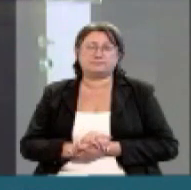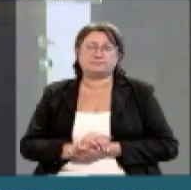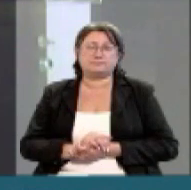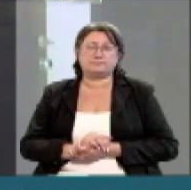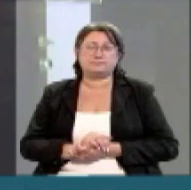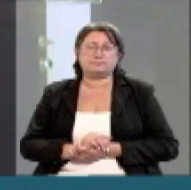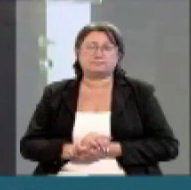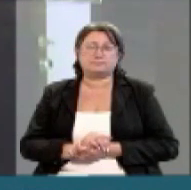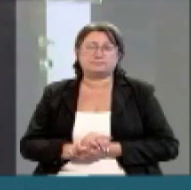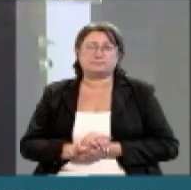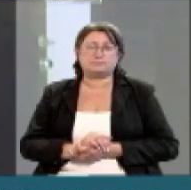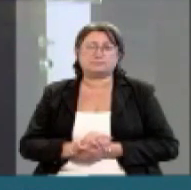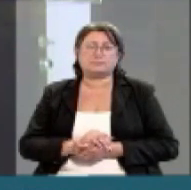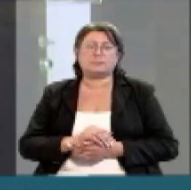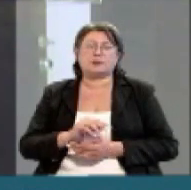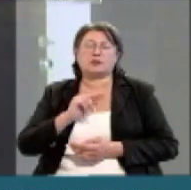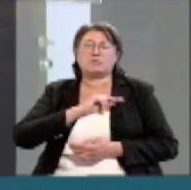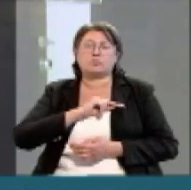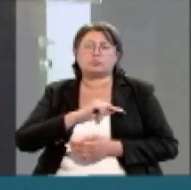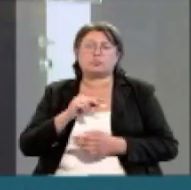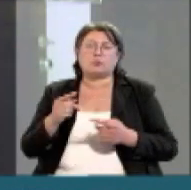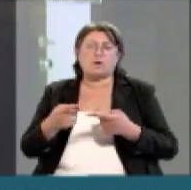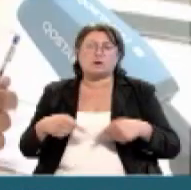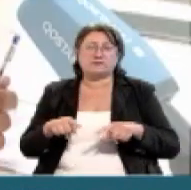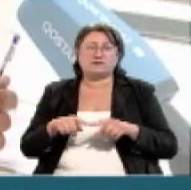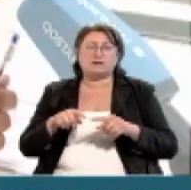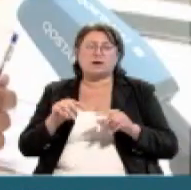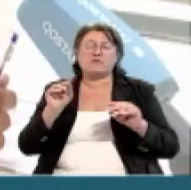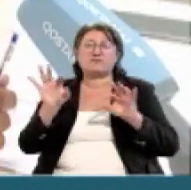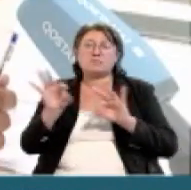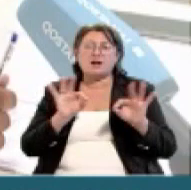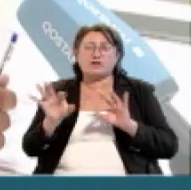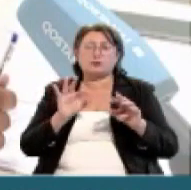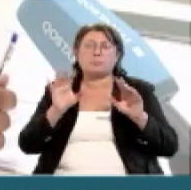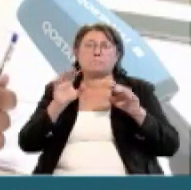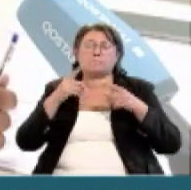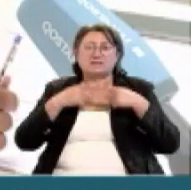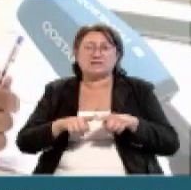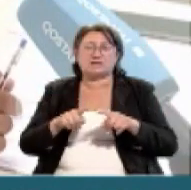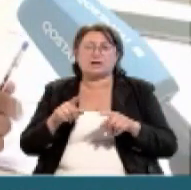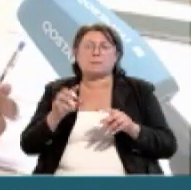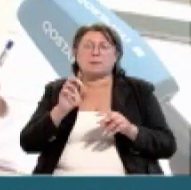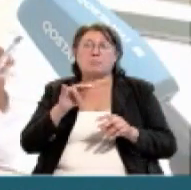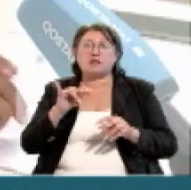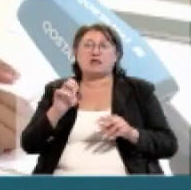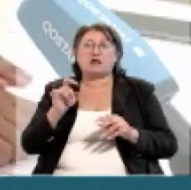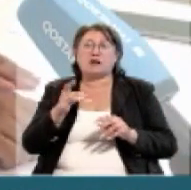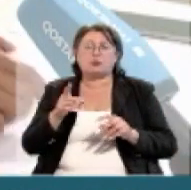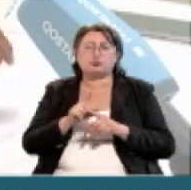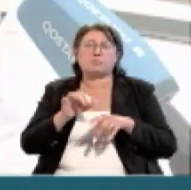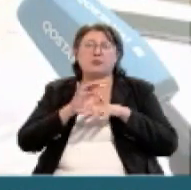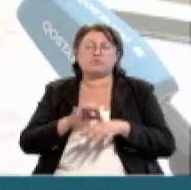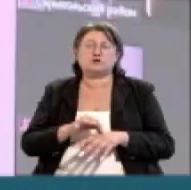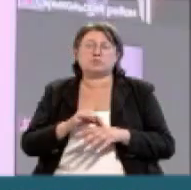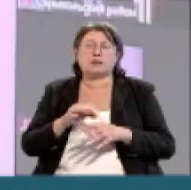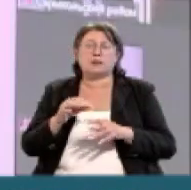Барлық іс шаралар Сарыкөл ауданының әлеуметтік желілерінде жарияланды. Бейімбет Майлин ауданы бойынша да сыбайлас жемқорлыққа қарсы мәдениетті